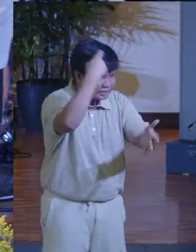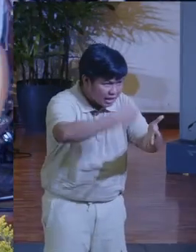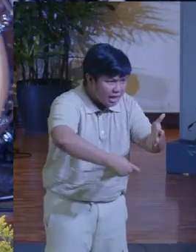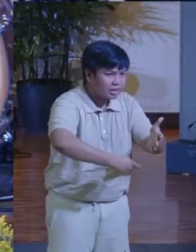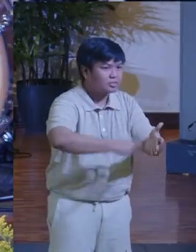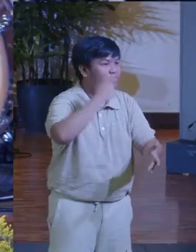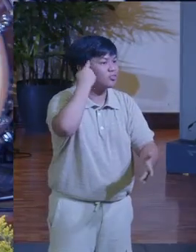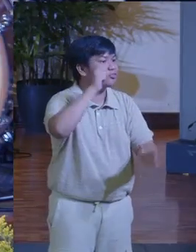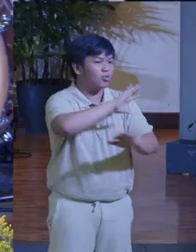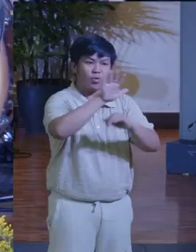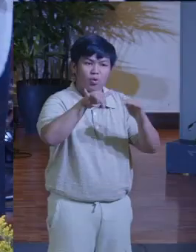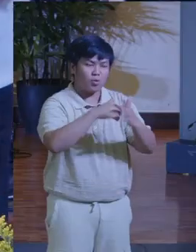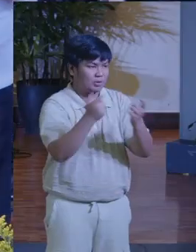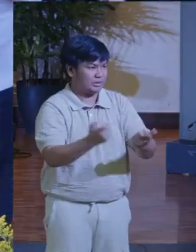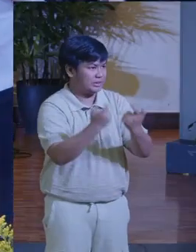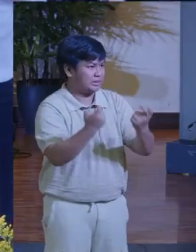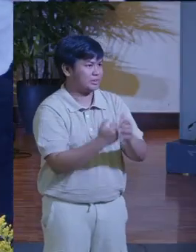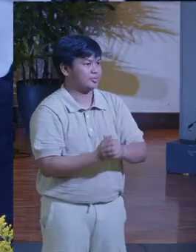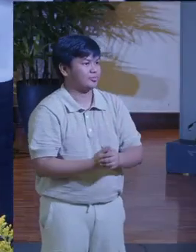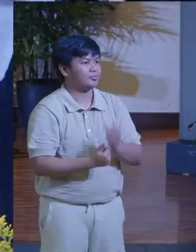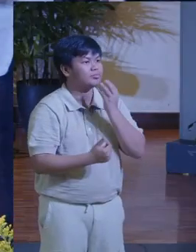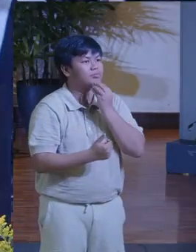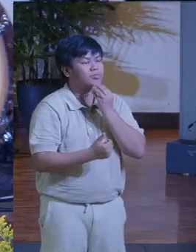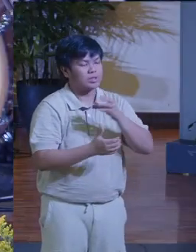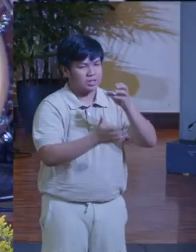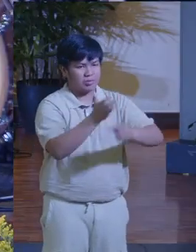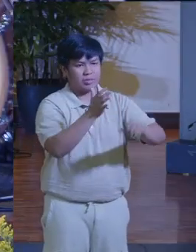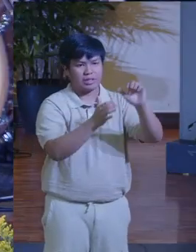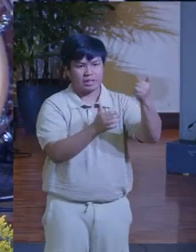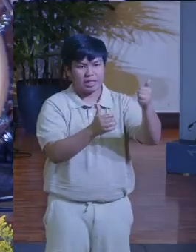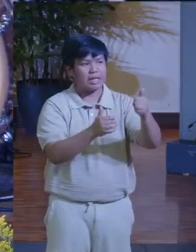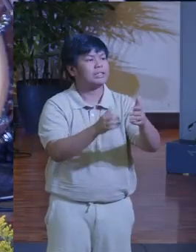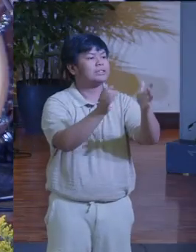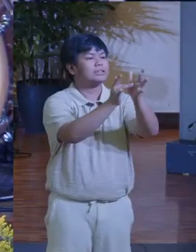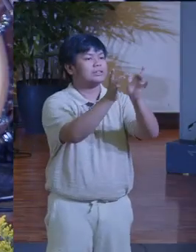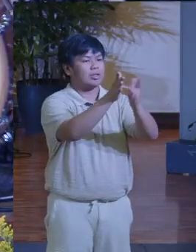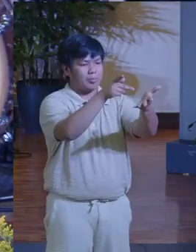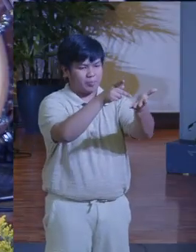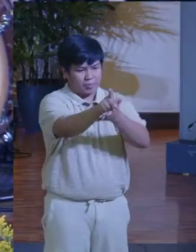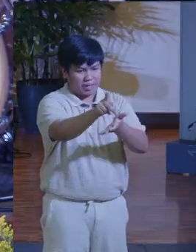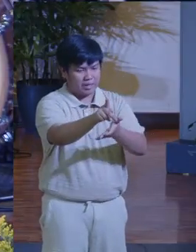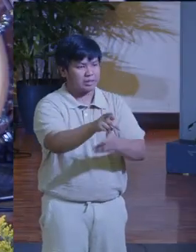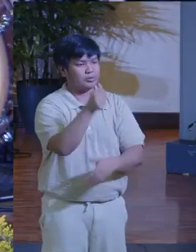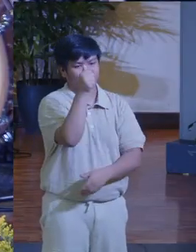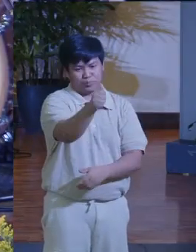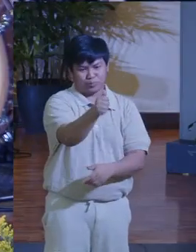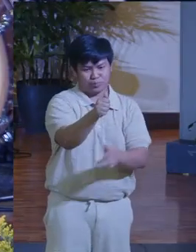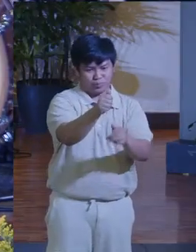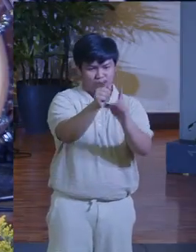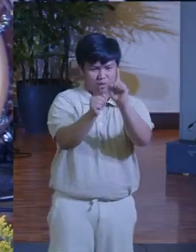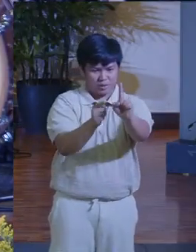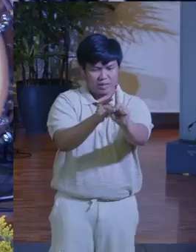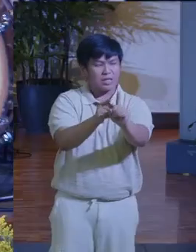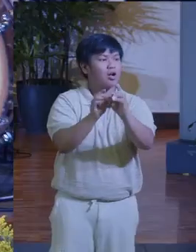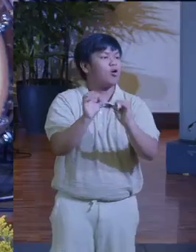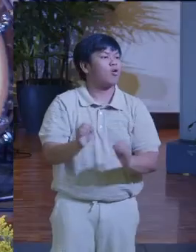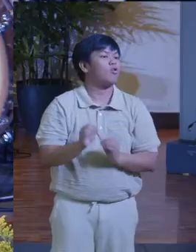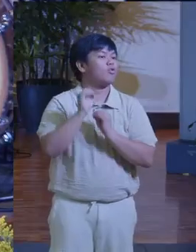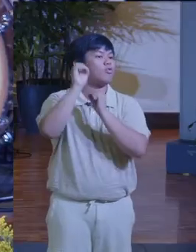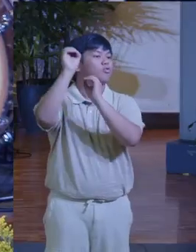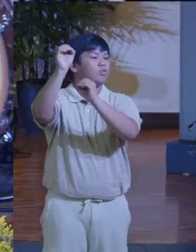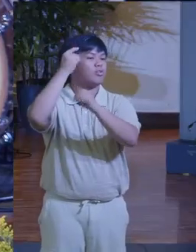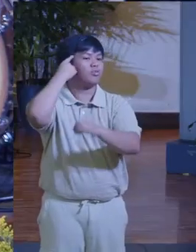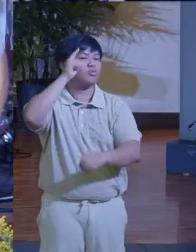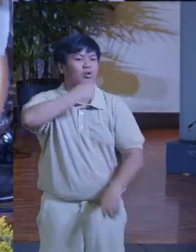pamamagitan ng Kanyang dugo. Sabi sa Hebrews 10 chapter 12, pinagbayaran niya, siya mismo ang naging alay para